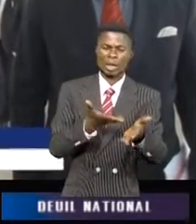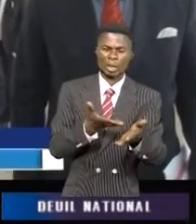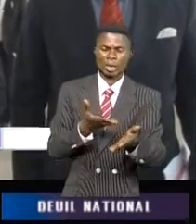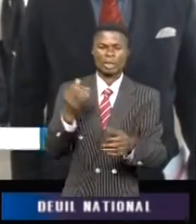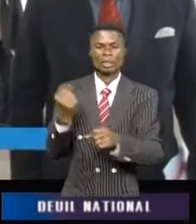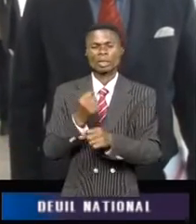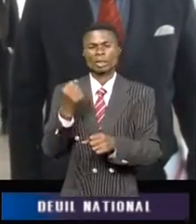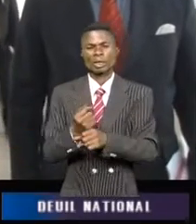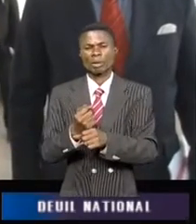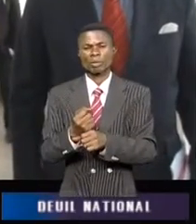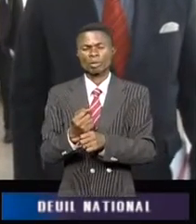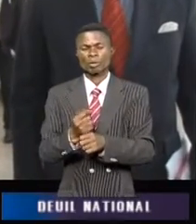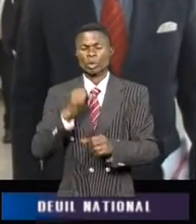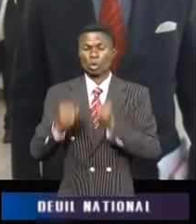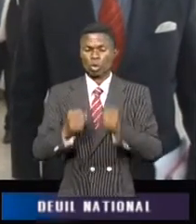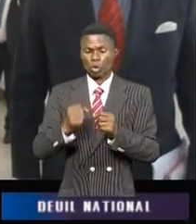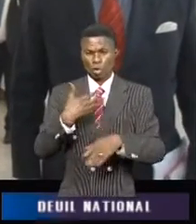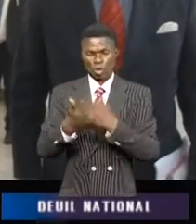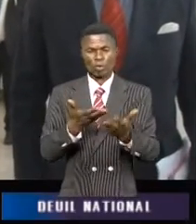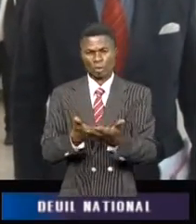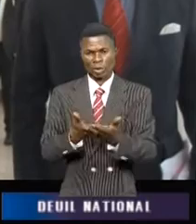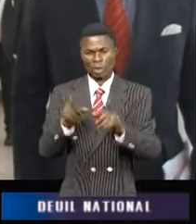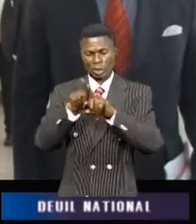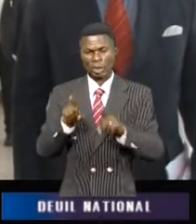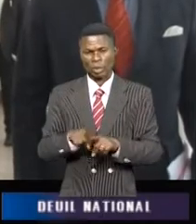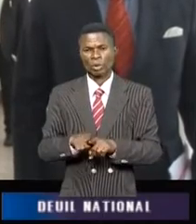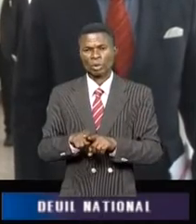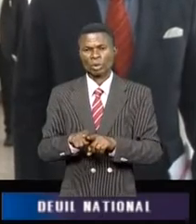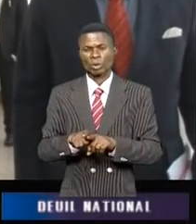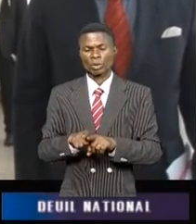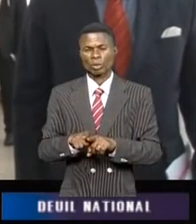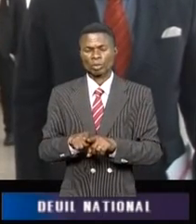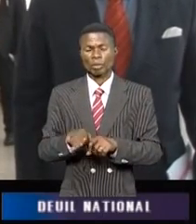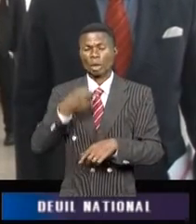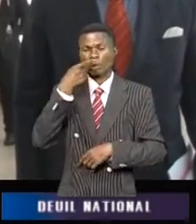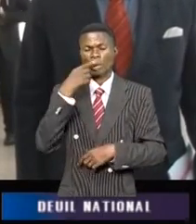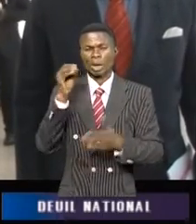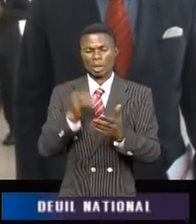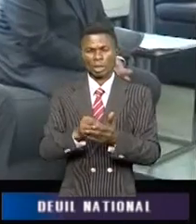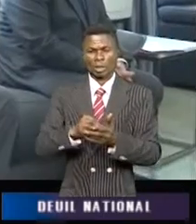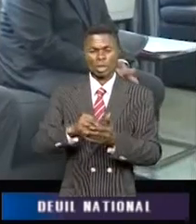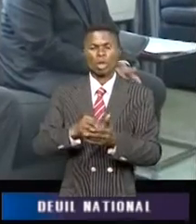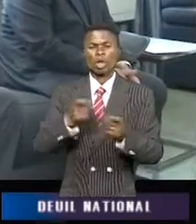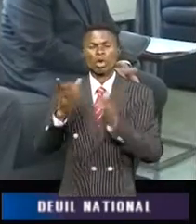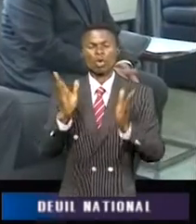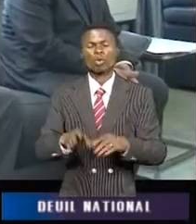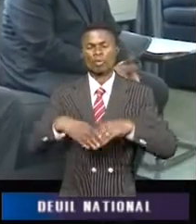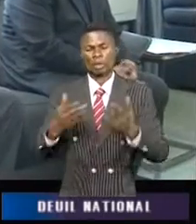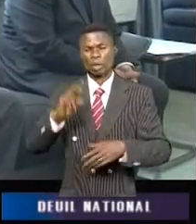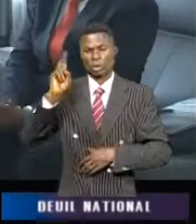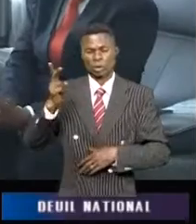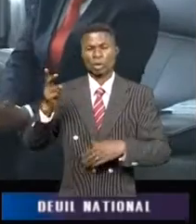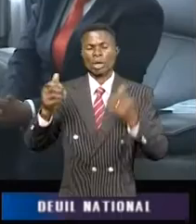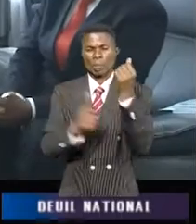domaine les efforts qui seront faits. Et puis, on a parlé également de gouvernance. La deuxième